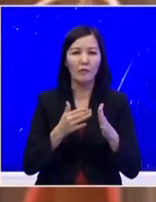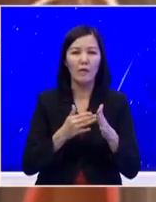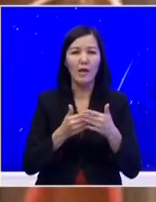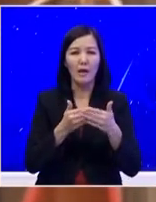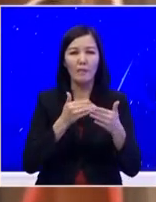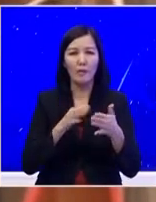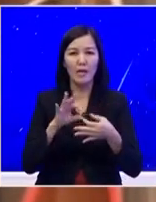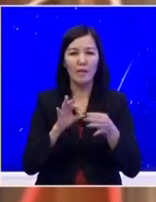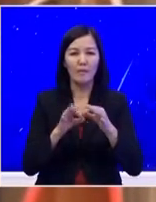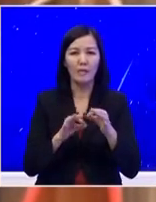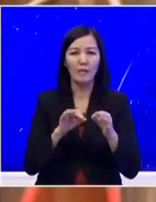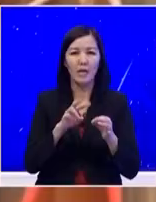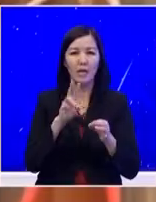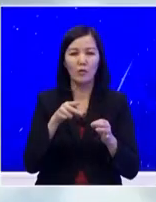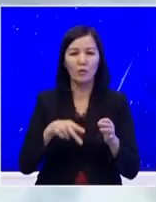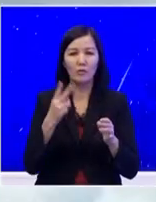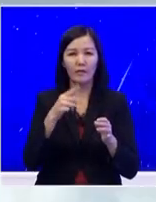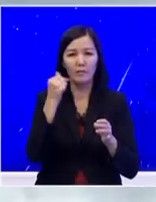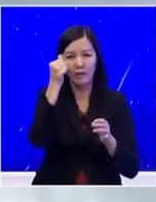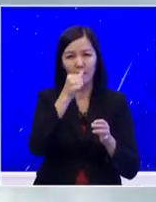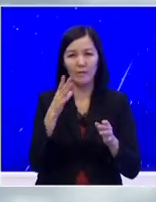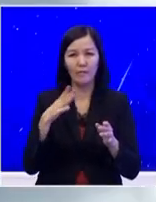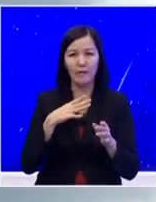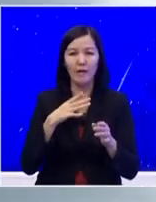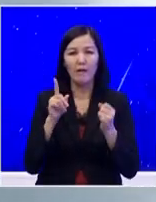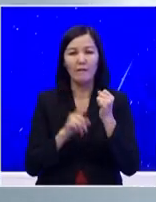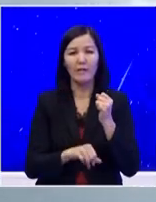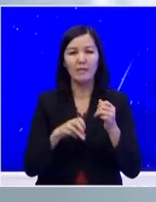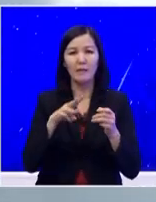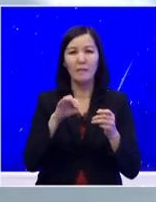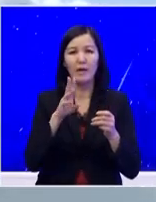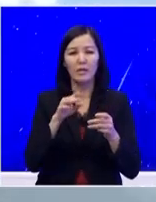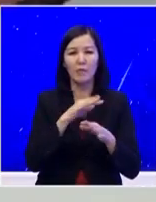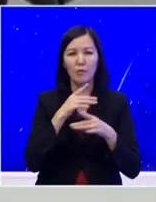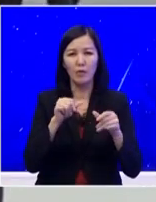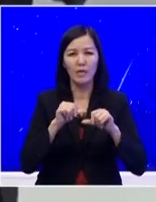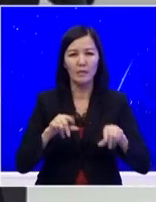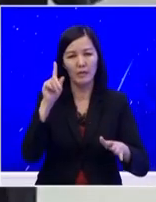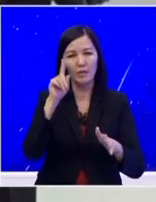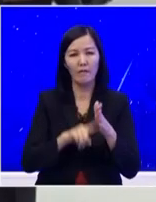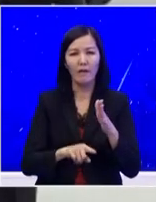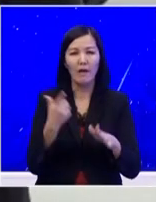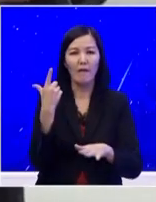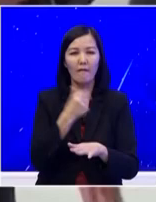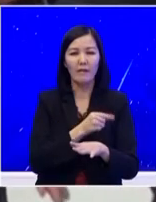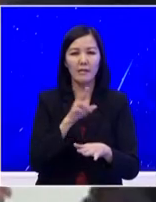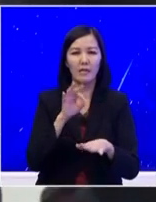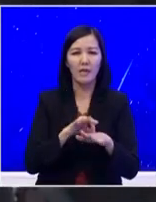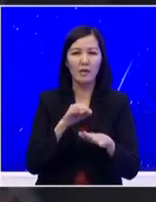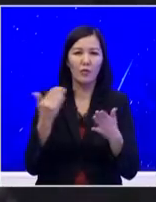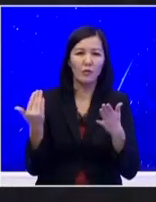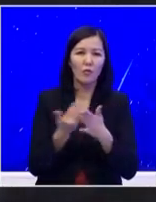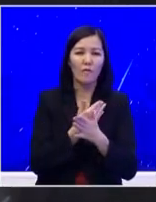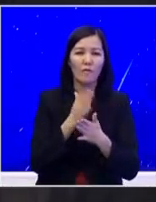Олимпиады на июль 2021 года была достигнута в конце марта. Многие эксперты уверены, вакцина от коронавируса нового